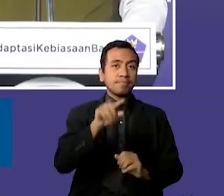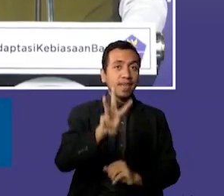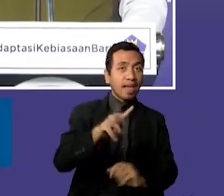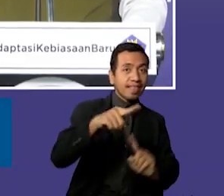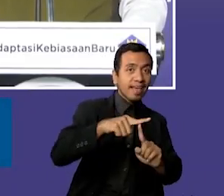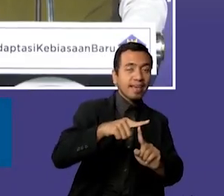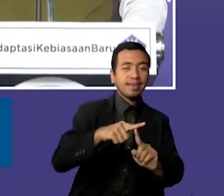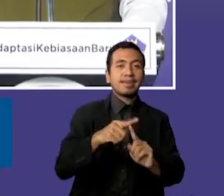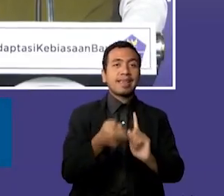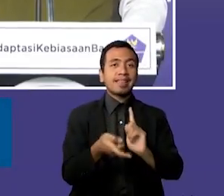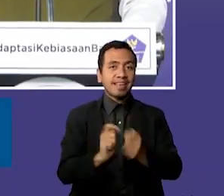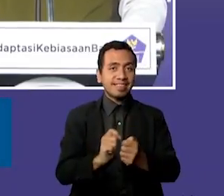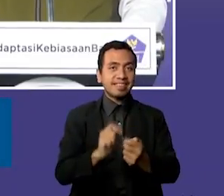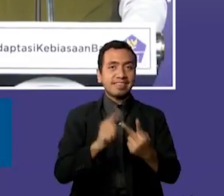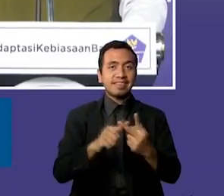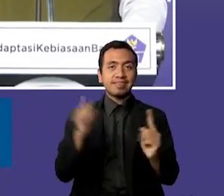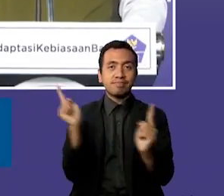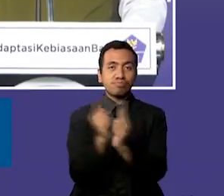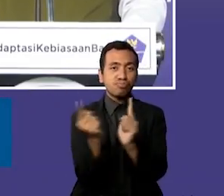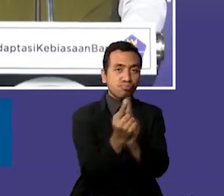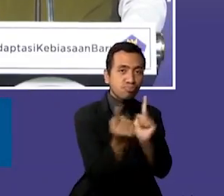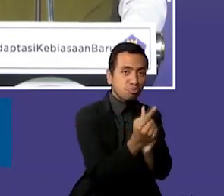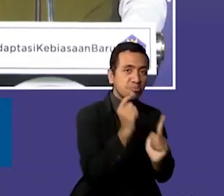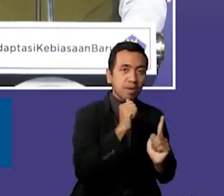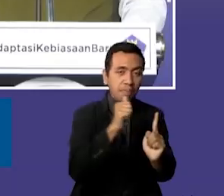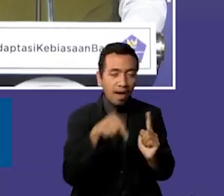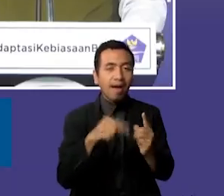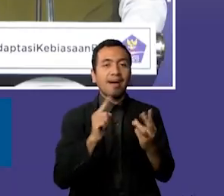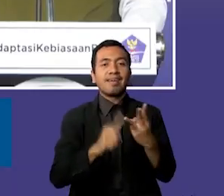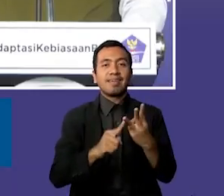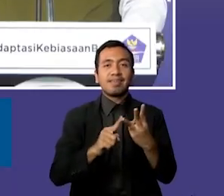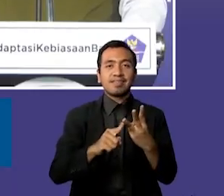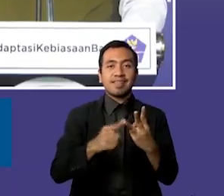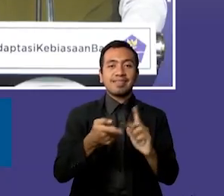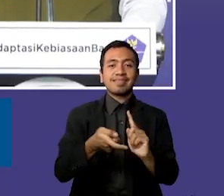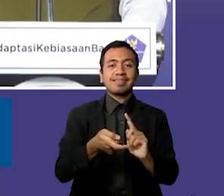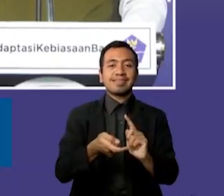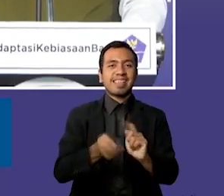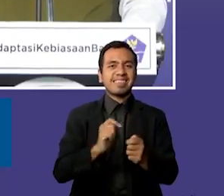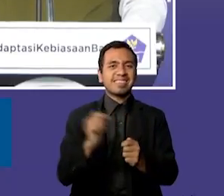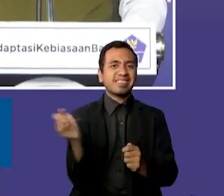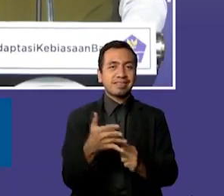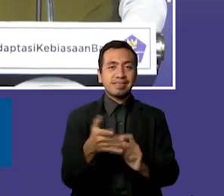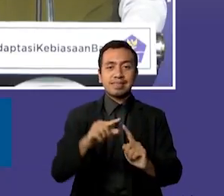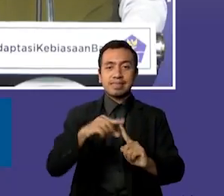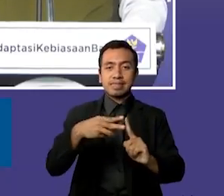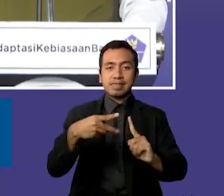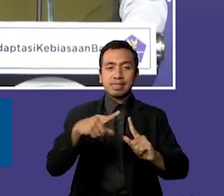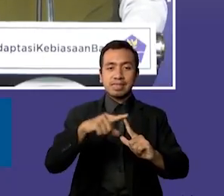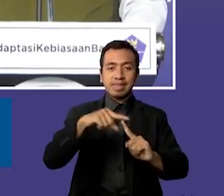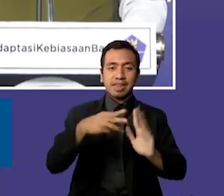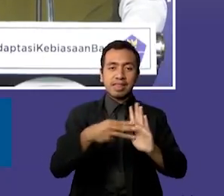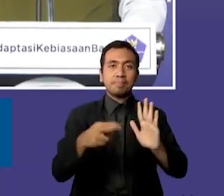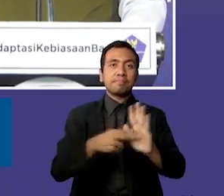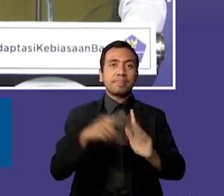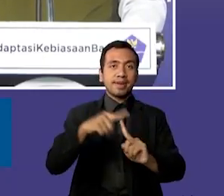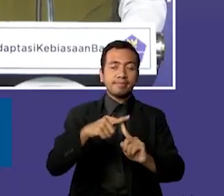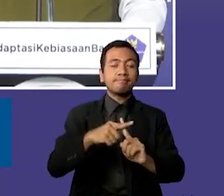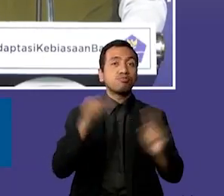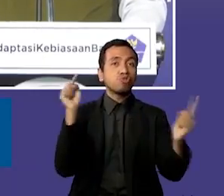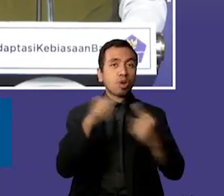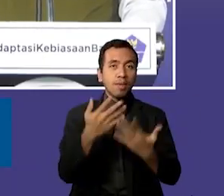testing, tracing, dan treatment. Dengan harapan kontributor kasus ini akan